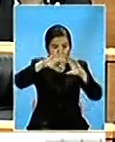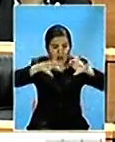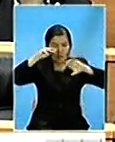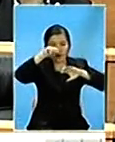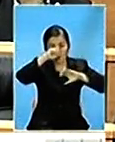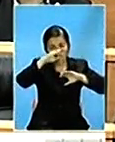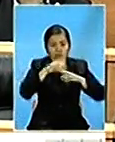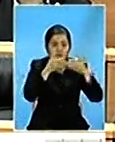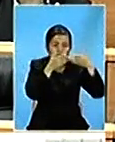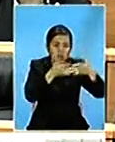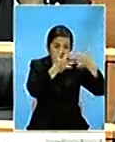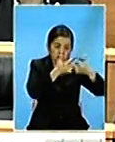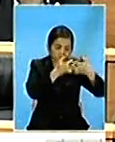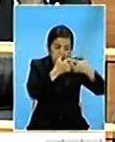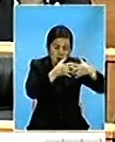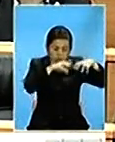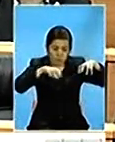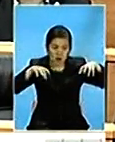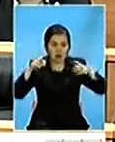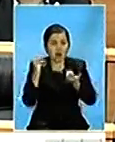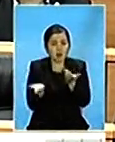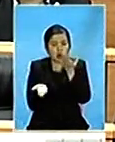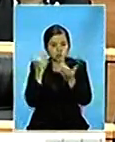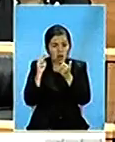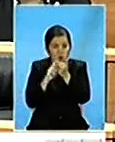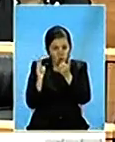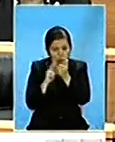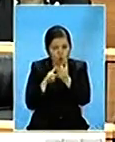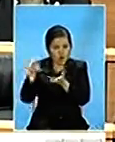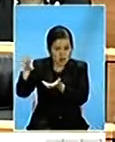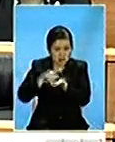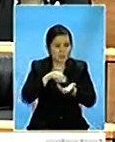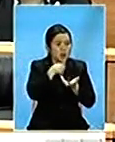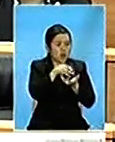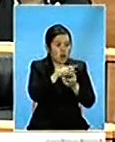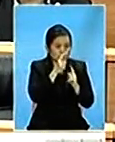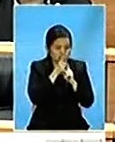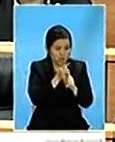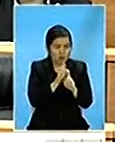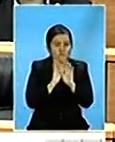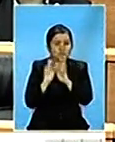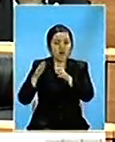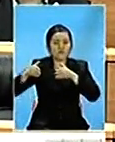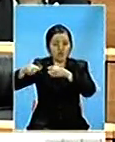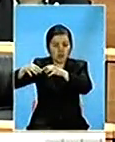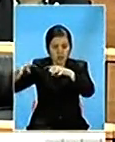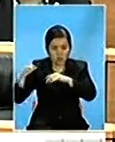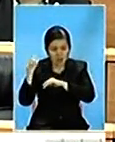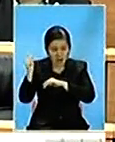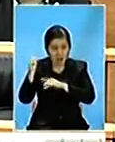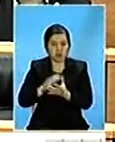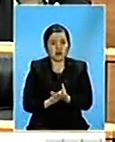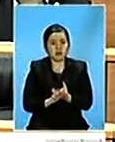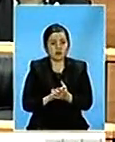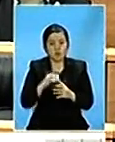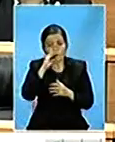ไอ้เรือดันน้ำก็รอผู้ว่าท่านพูดเองนะครับผมก็พูดตามข้อมูลตรงไปตรงมาเพราะฉะนั้นฝากไปยังฝ่ายค้านครับวันนี้น้ำลายมันท่วมกรุ